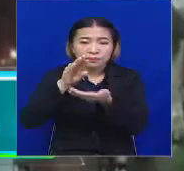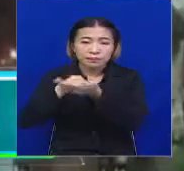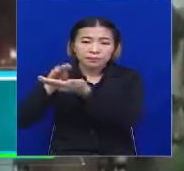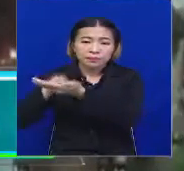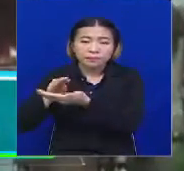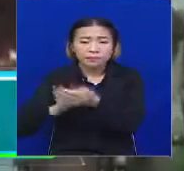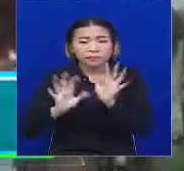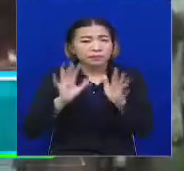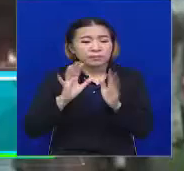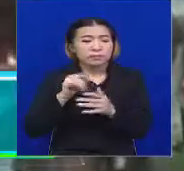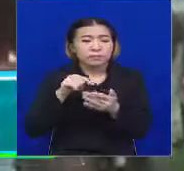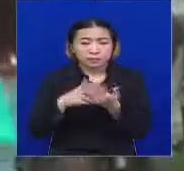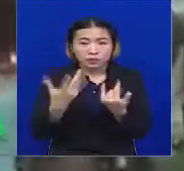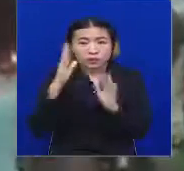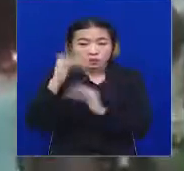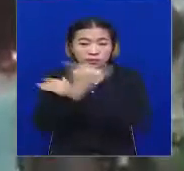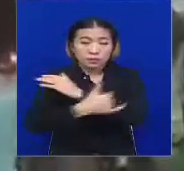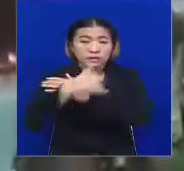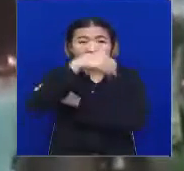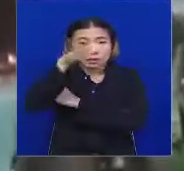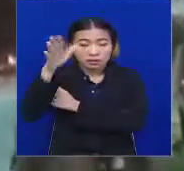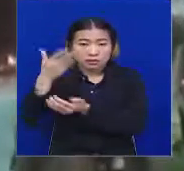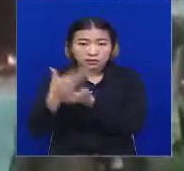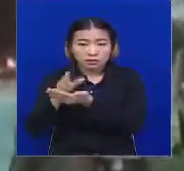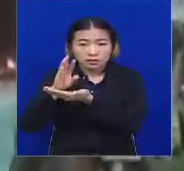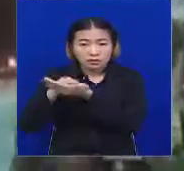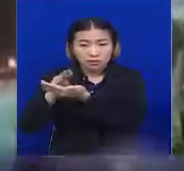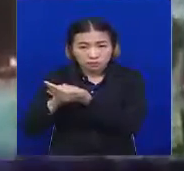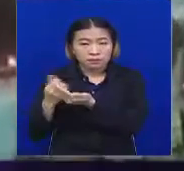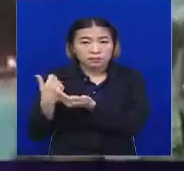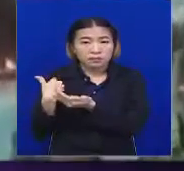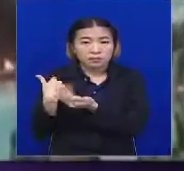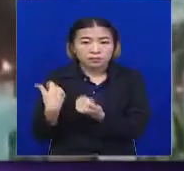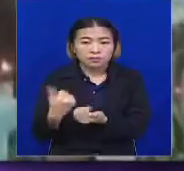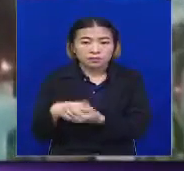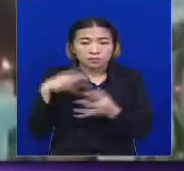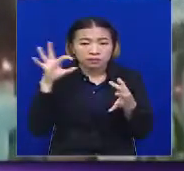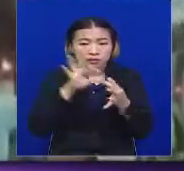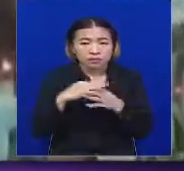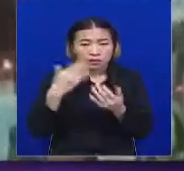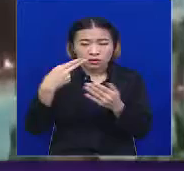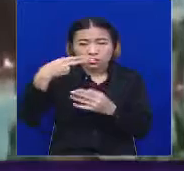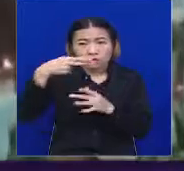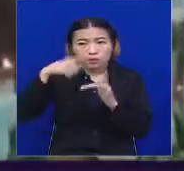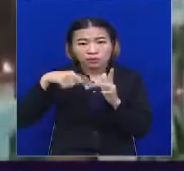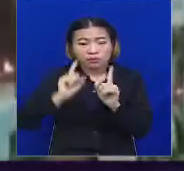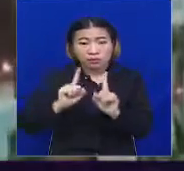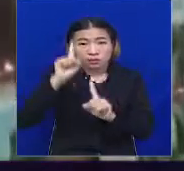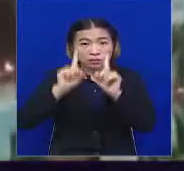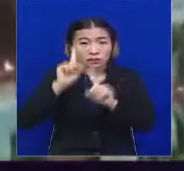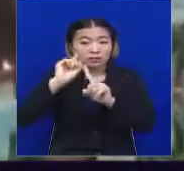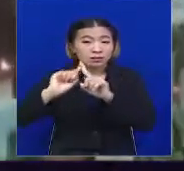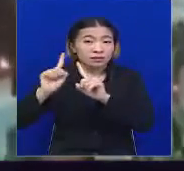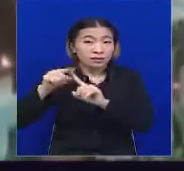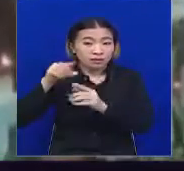400บาทชาวต่างชาตินะฮะมันน้อยเกินไปในเรื่องของทุนที่มันไม่มีทางเพียงพอสำหรับจำน